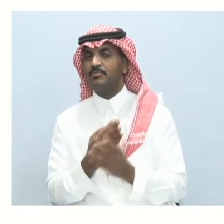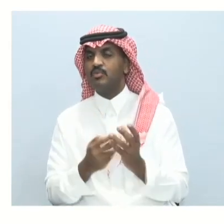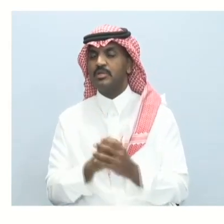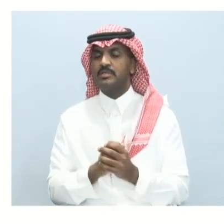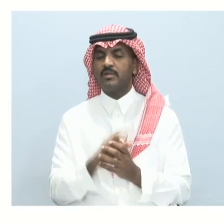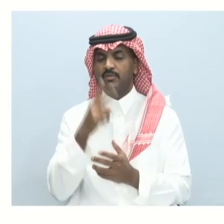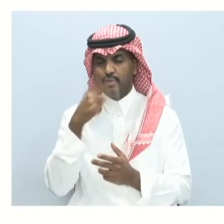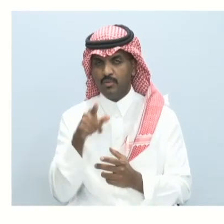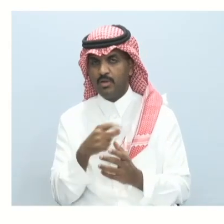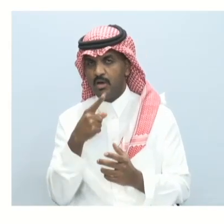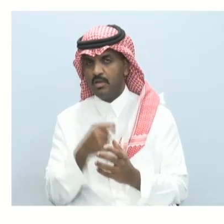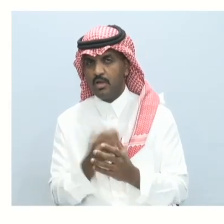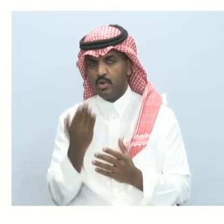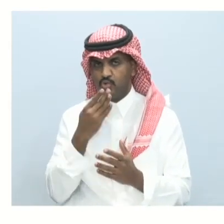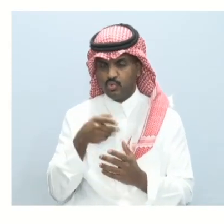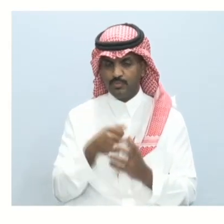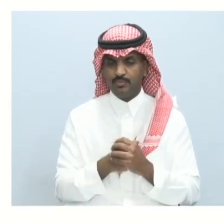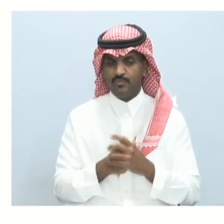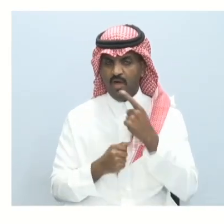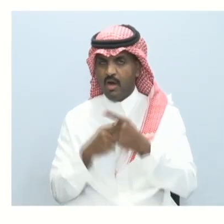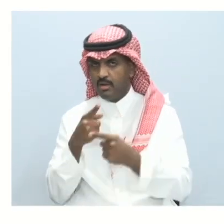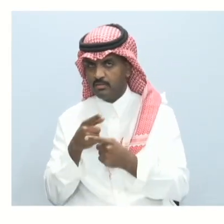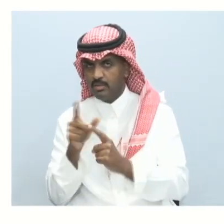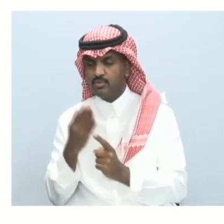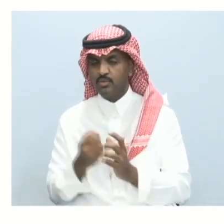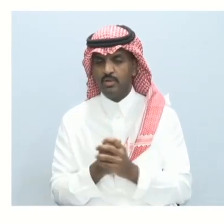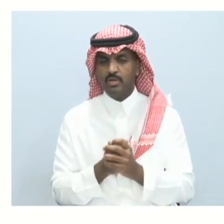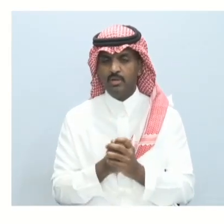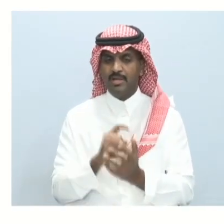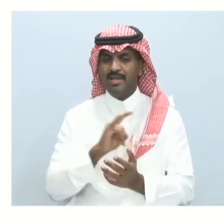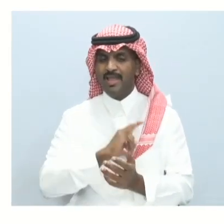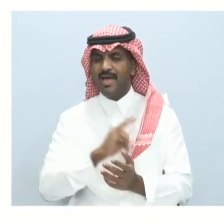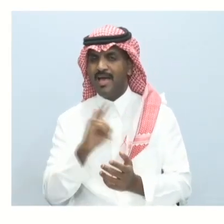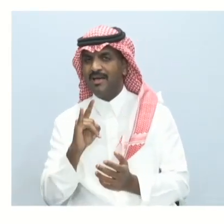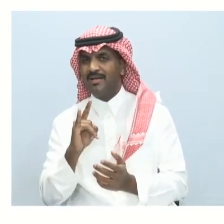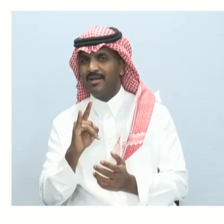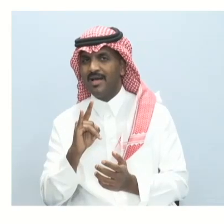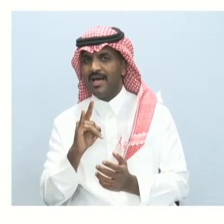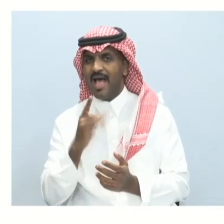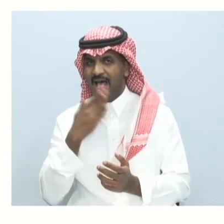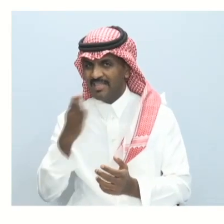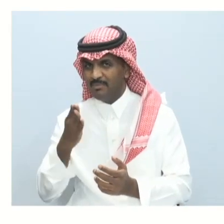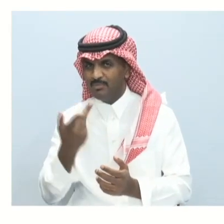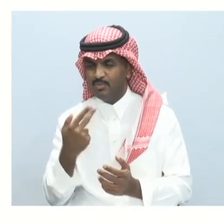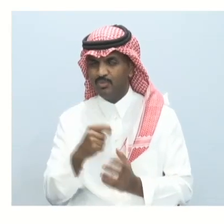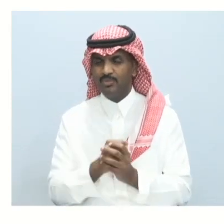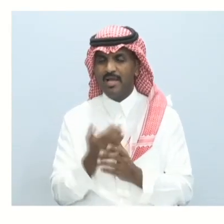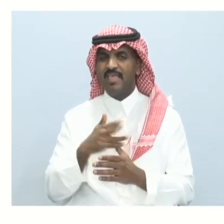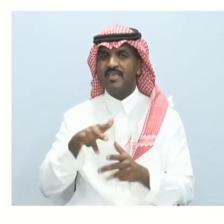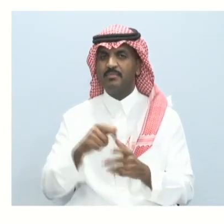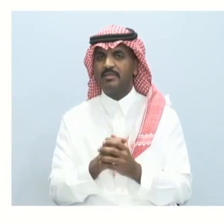صلى الله عليه وسلم فقالت رسول الله اني لا اعتب على ثابت في دين